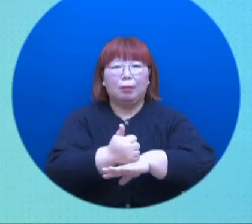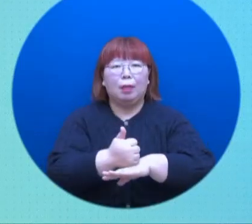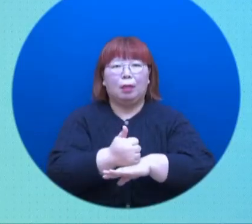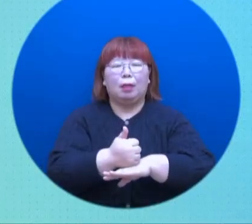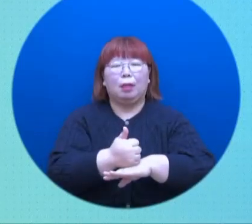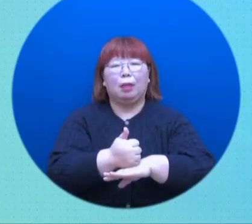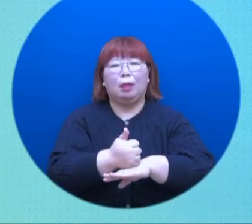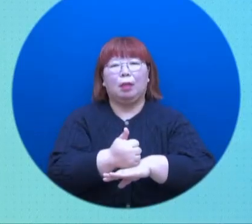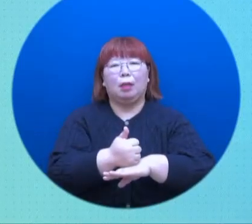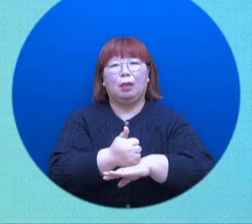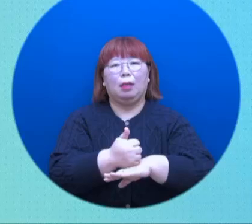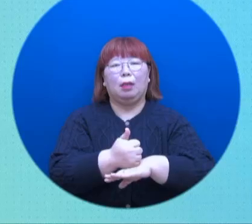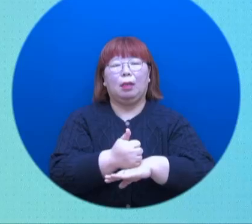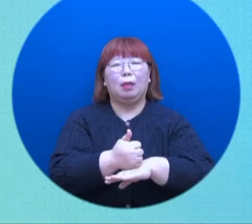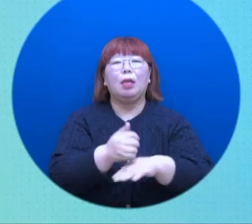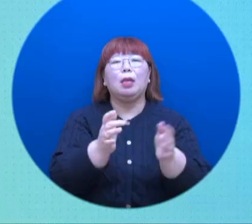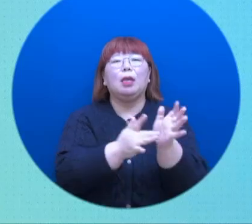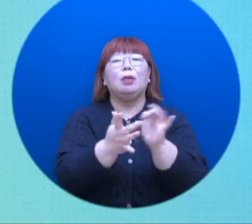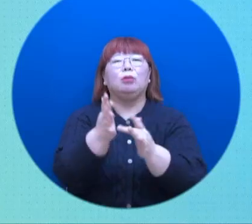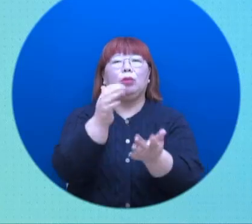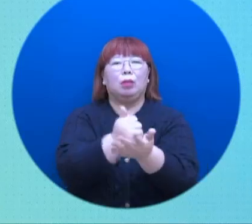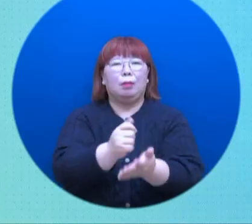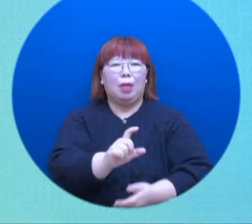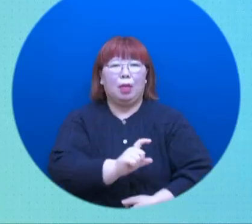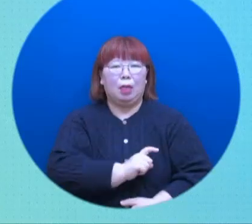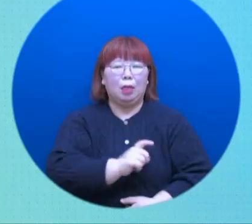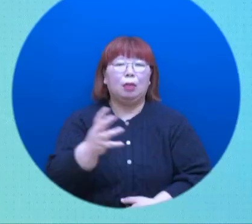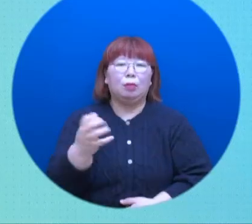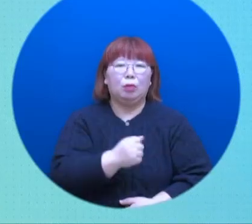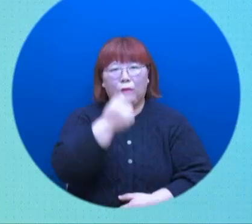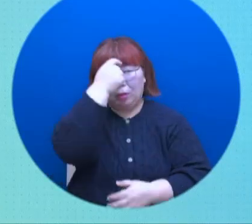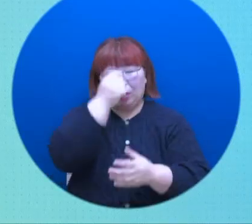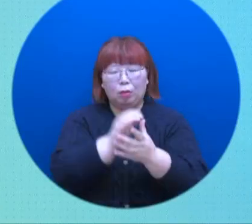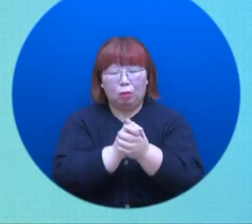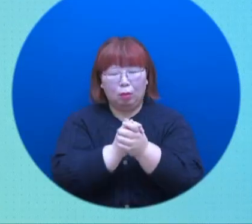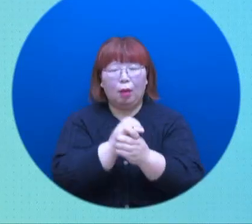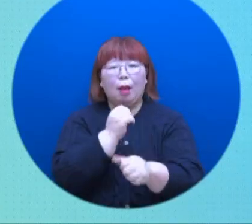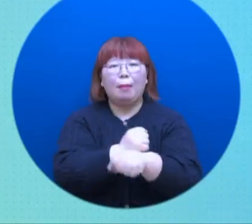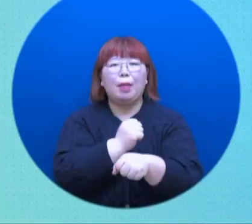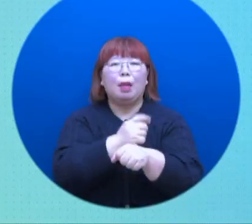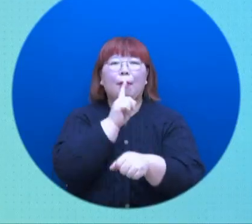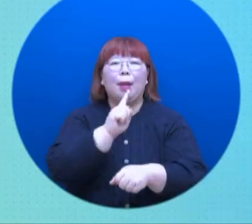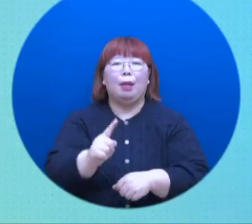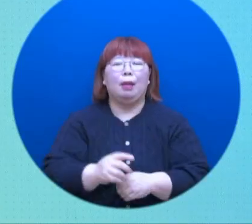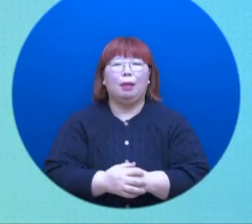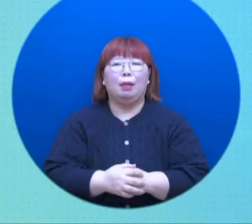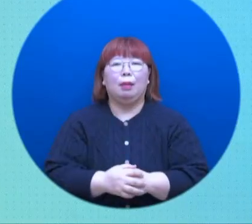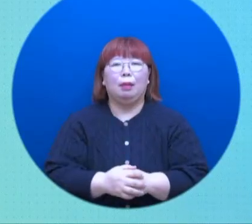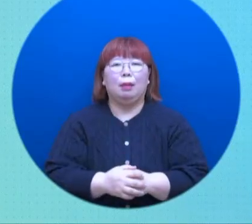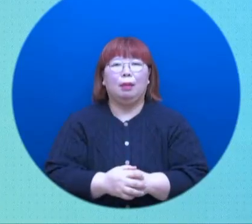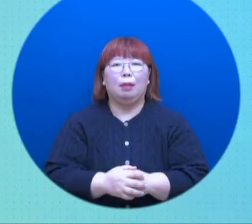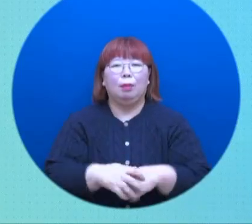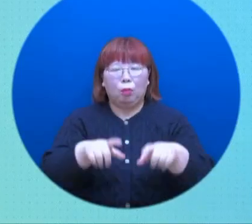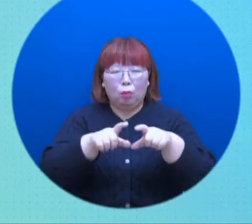마칩니까? 예수님의 이름으로 기도합니다. 이렇게 기도를 마치죠.